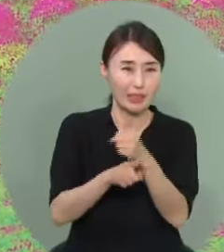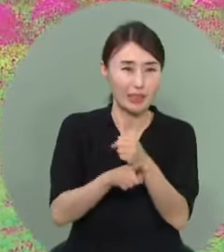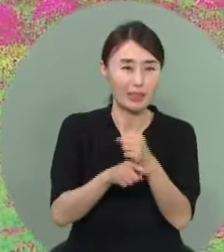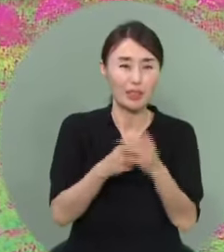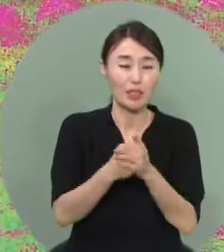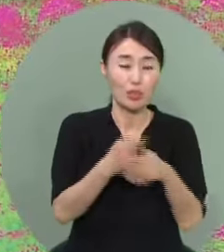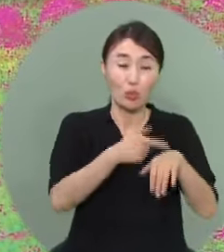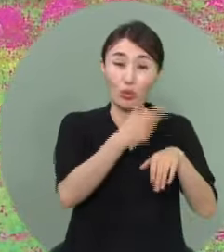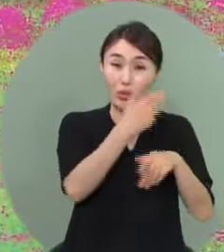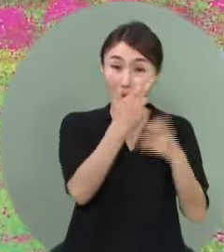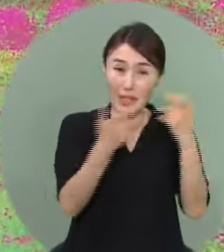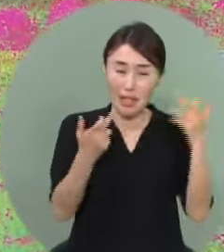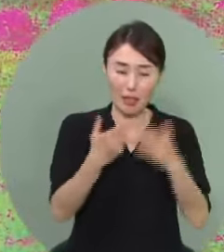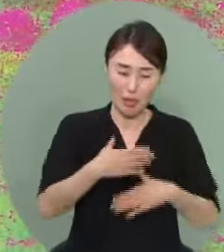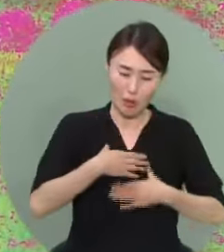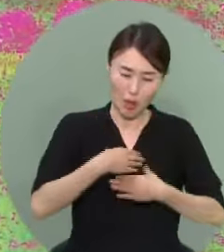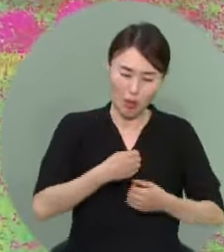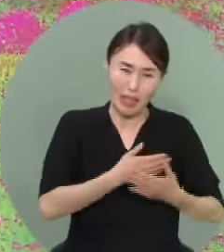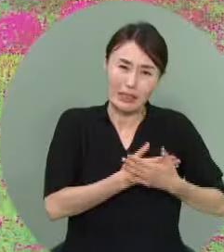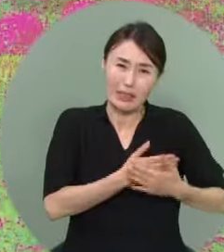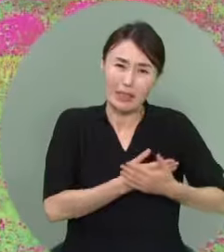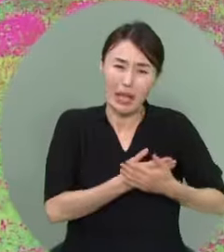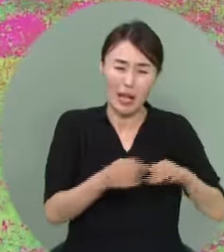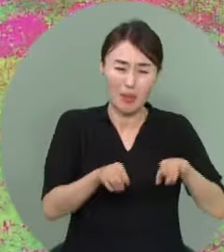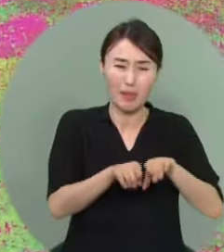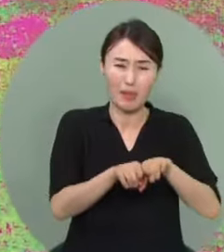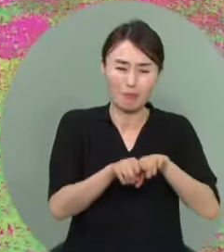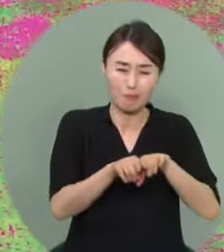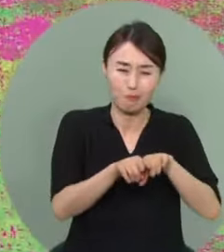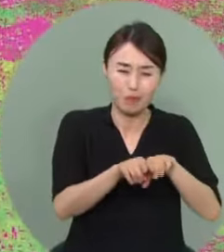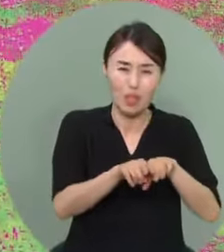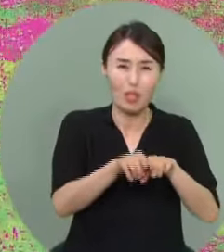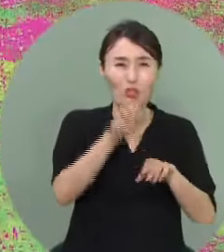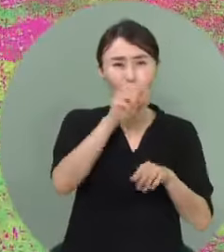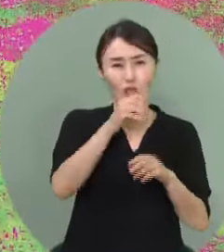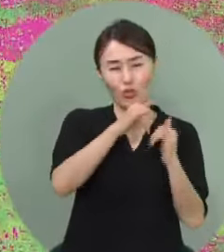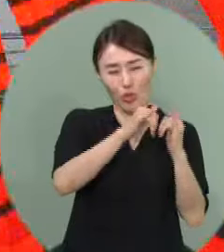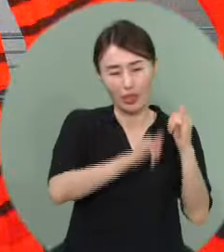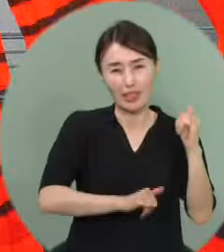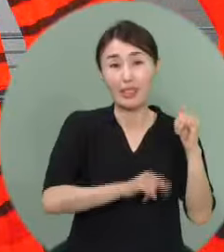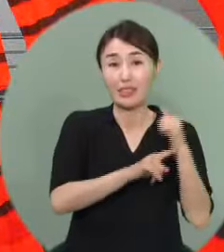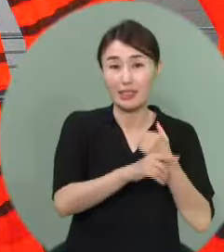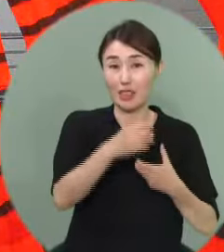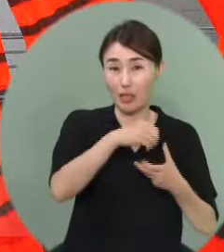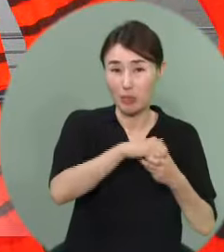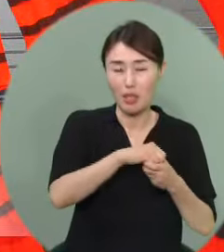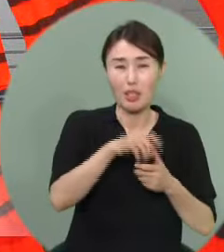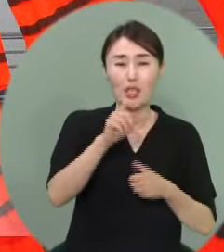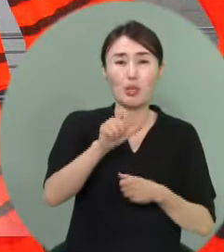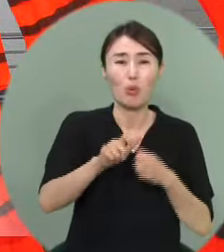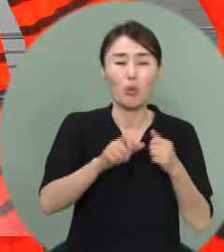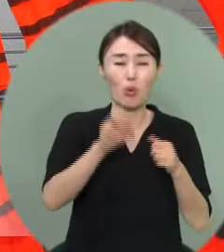내려앉은 무등산은 평화와 긴장이 공존해온 광주의 역사를 품고 있습니다. 제15회 광주 비엔날레